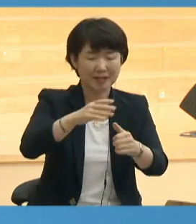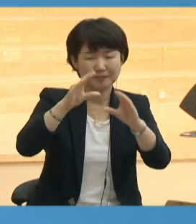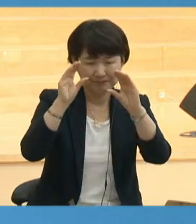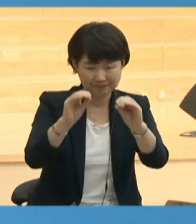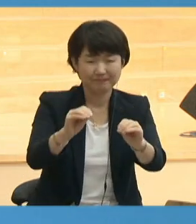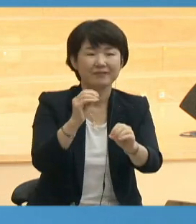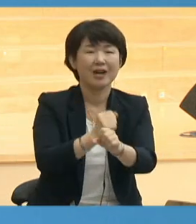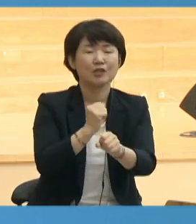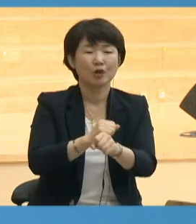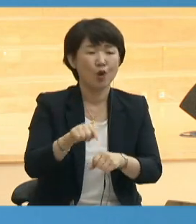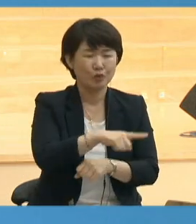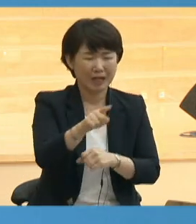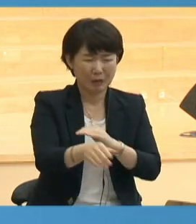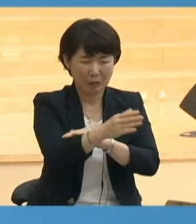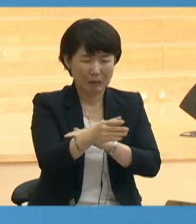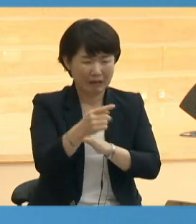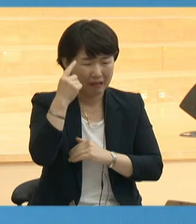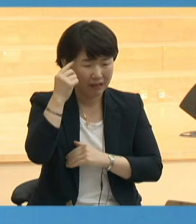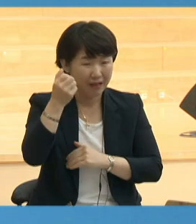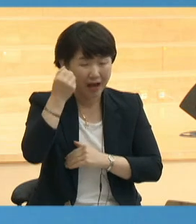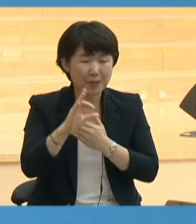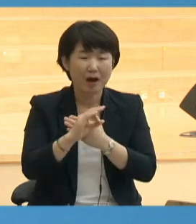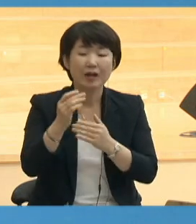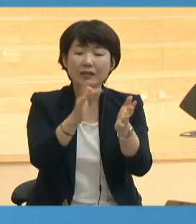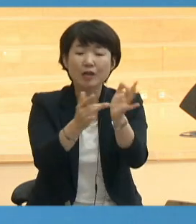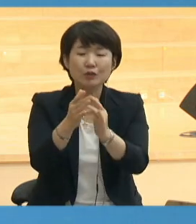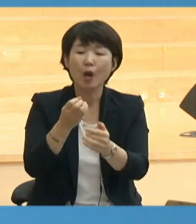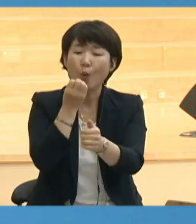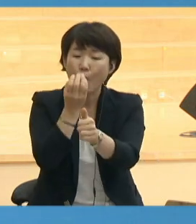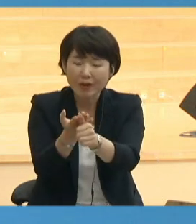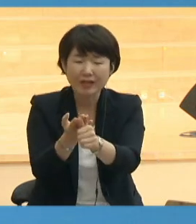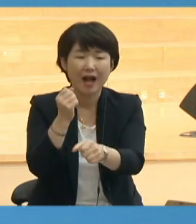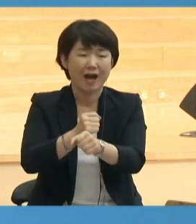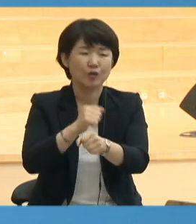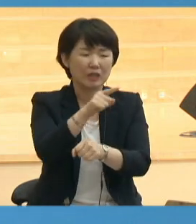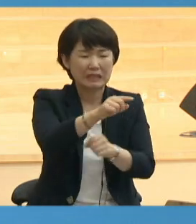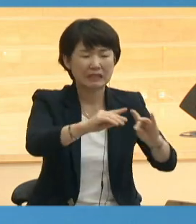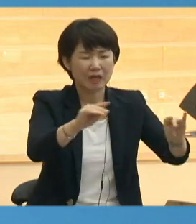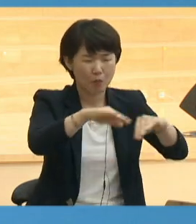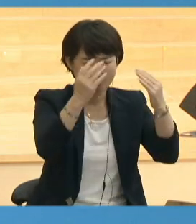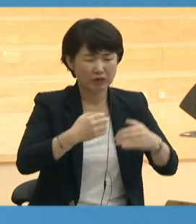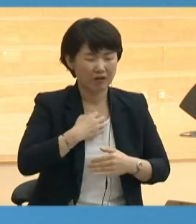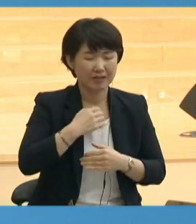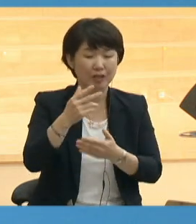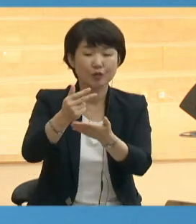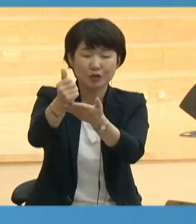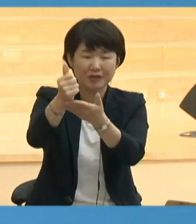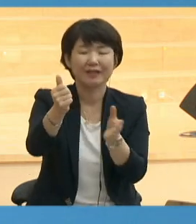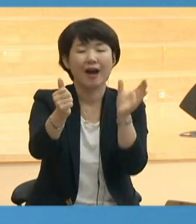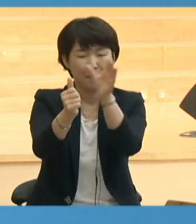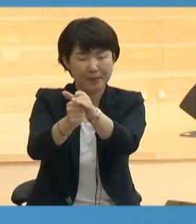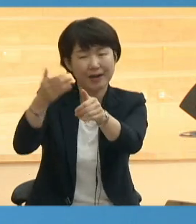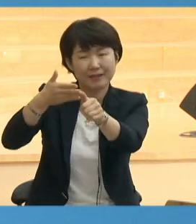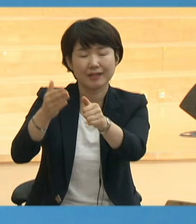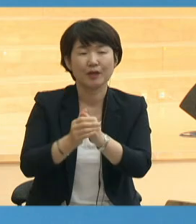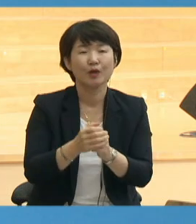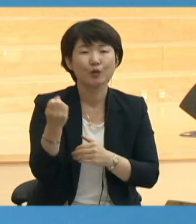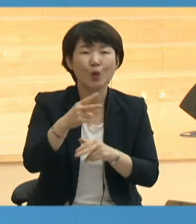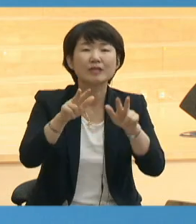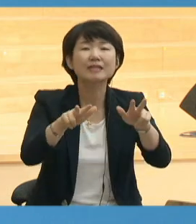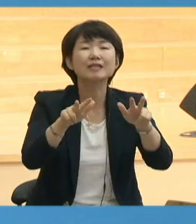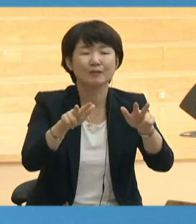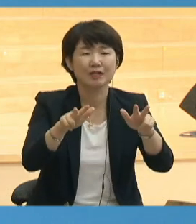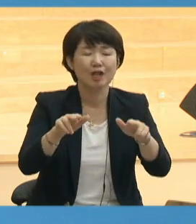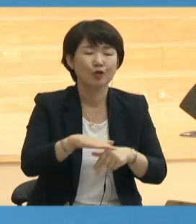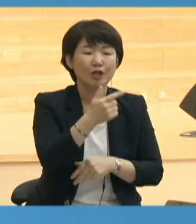정 우리가 못마땅 하면 예수님께 고자질 하시고 이 땅의 모든 걱정 그분께 다 맡기세요 그리고 이제 우리